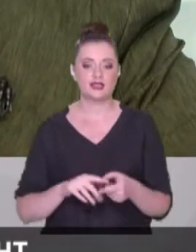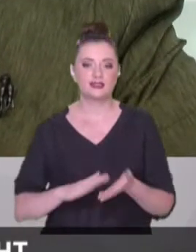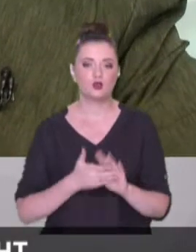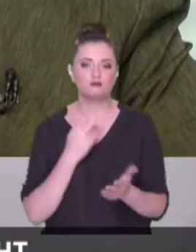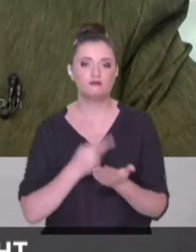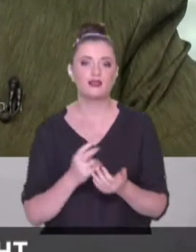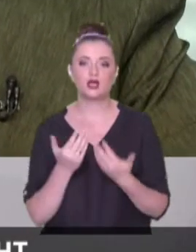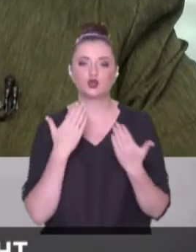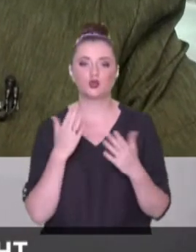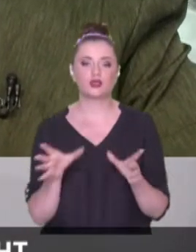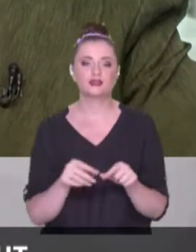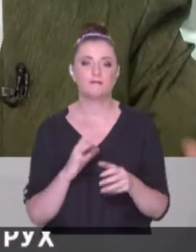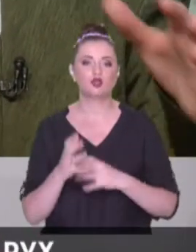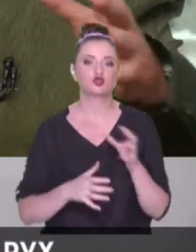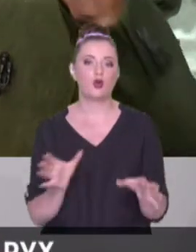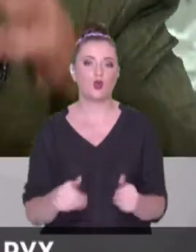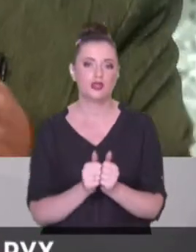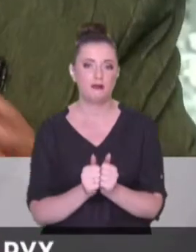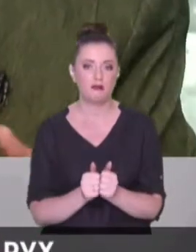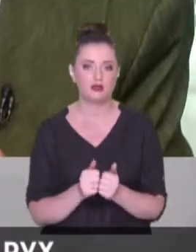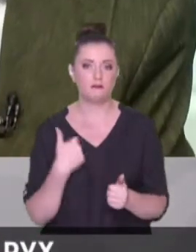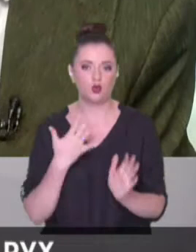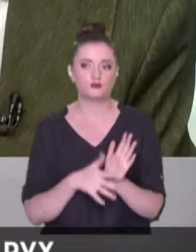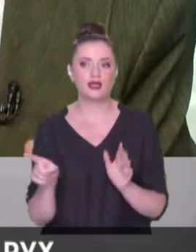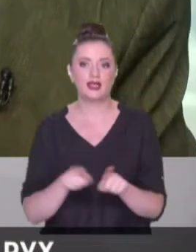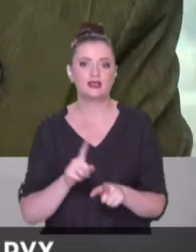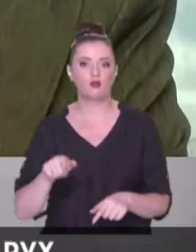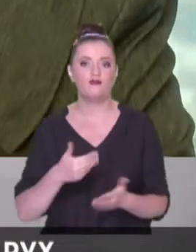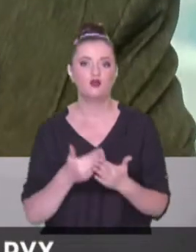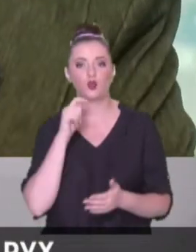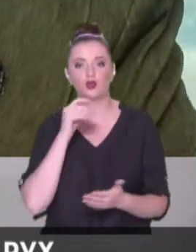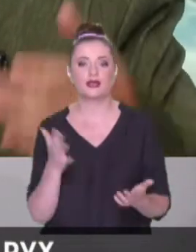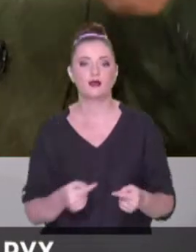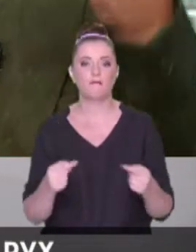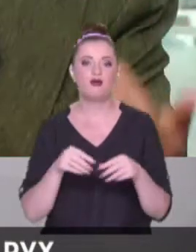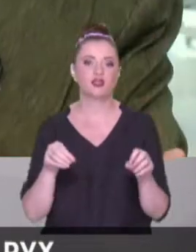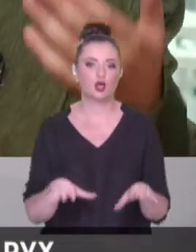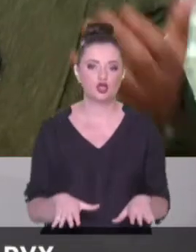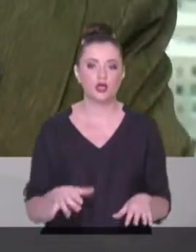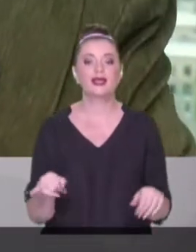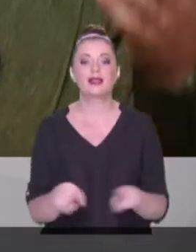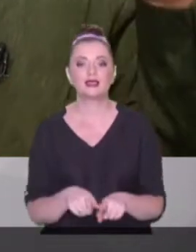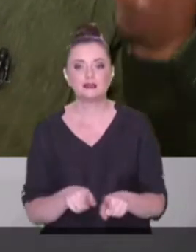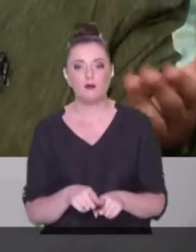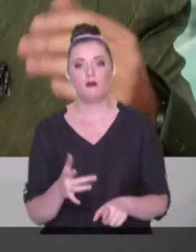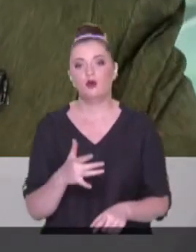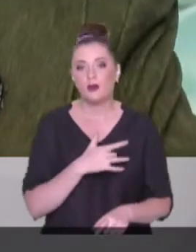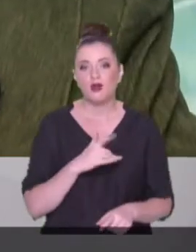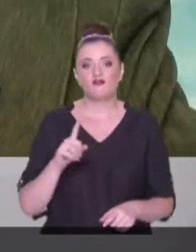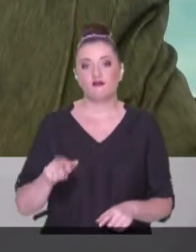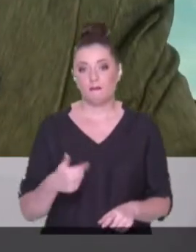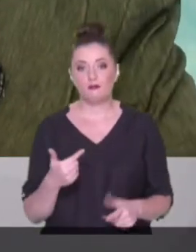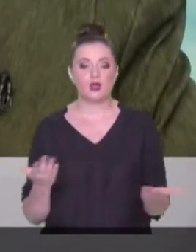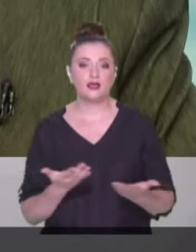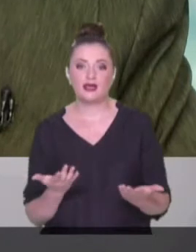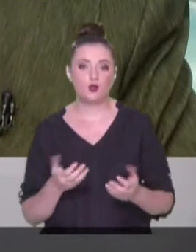на стосунках з міжнародними партнерами? Ми ж розуміємо, що вони так само вимагають від України якихось певних рішень і так само, напевно, вимагають